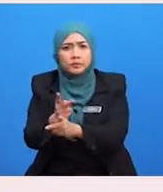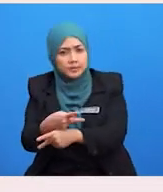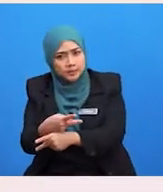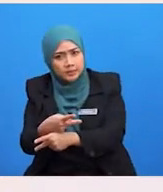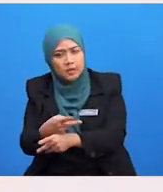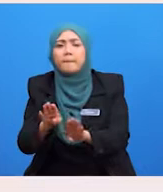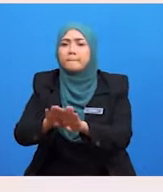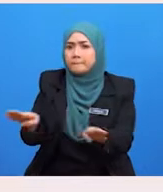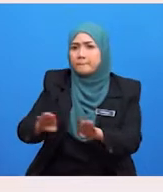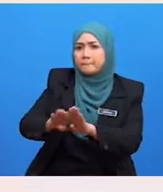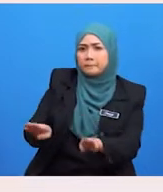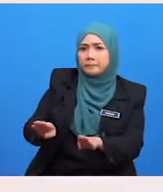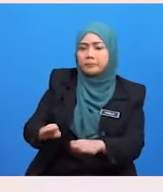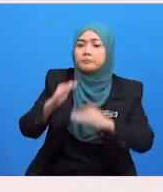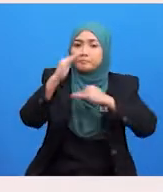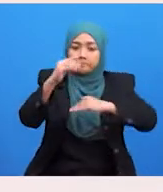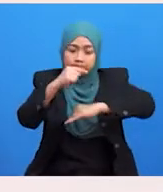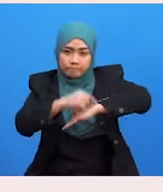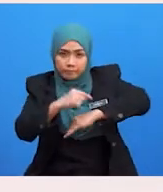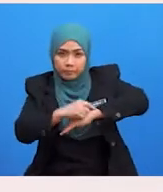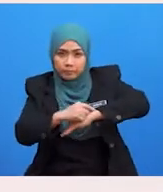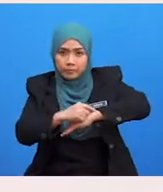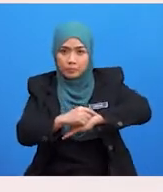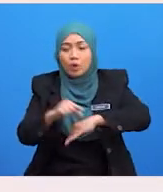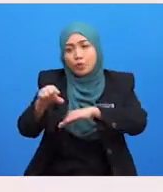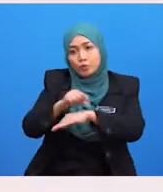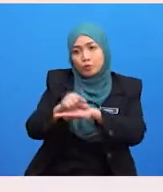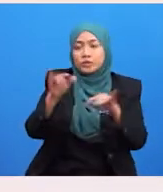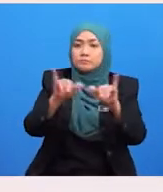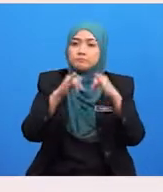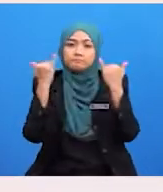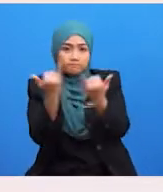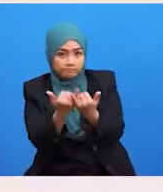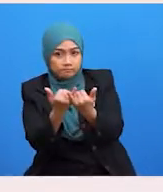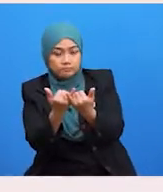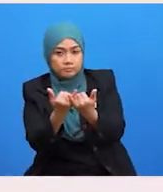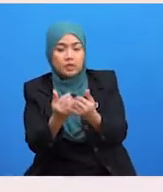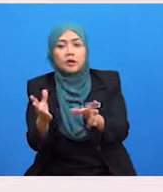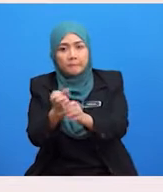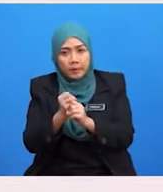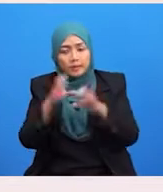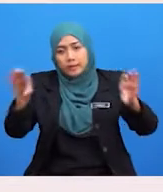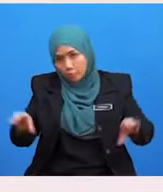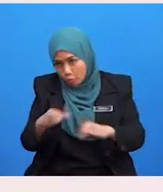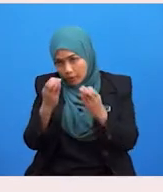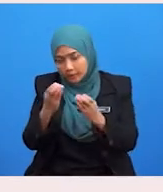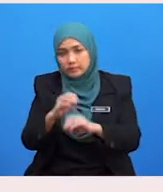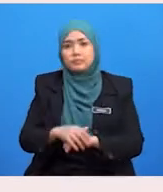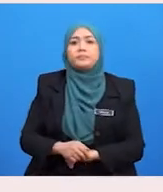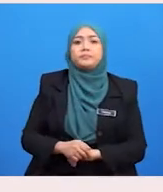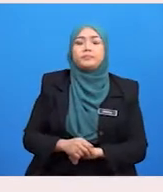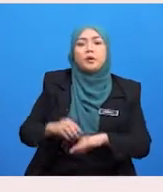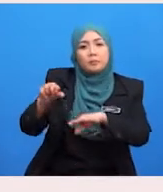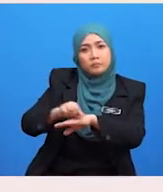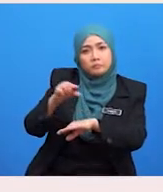supaya perbandingan antara tempoh perakaunan syarikat dan perbandingan antara syarikat dapat dibuat. Penggunaan